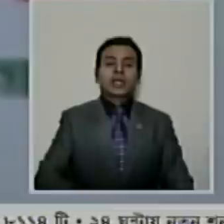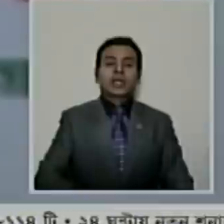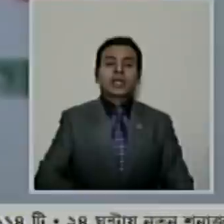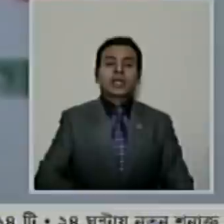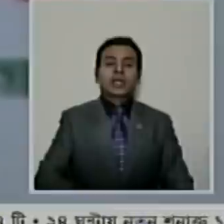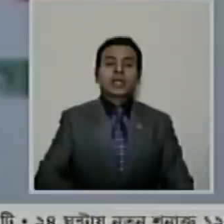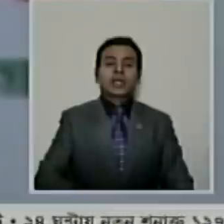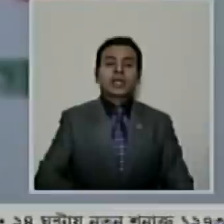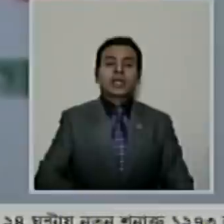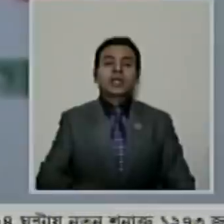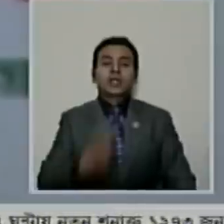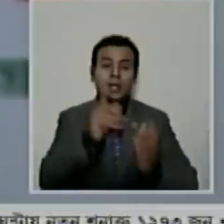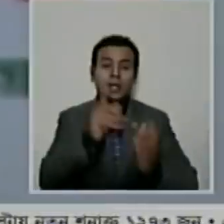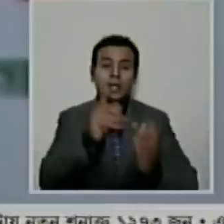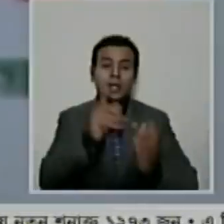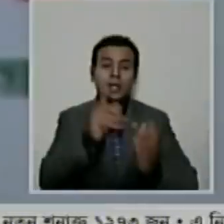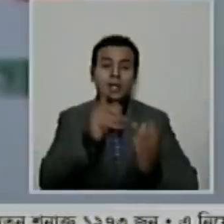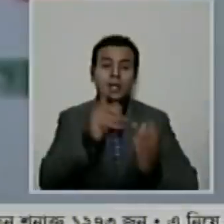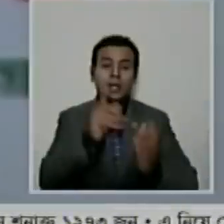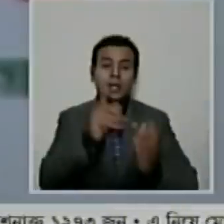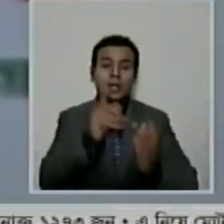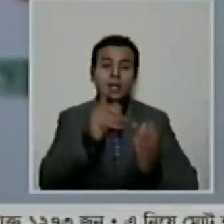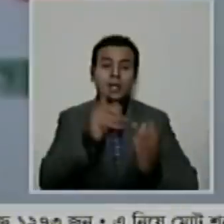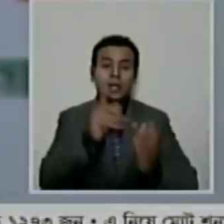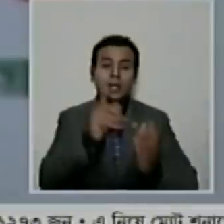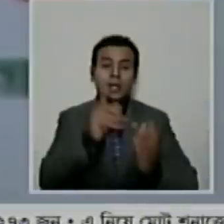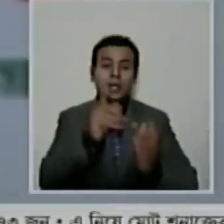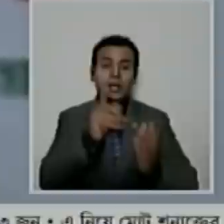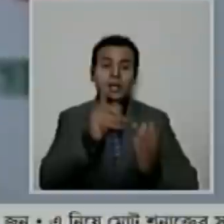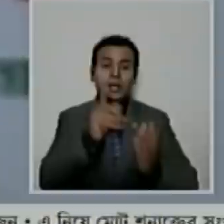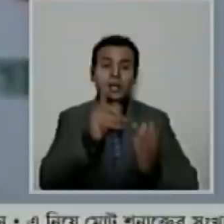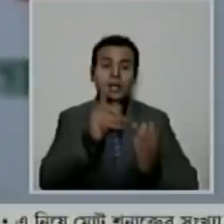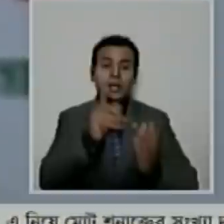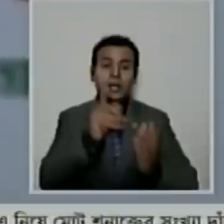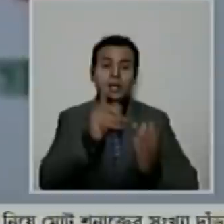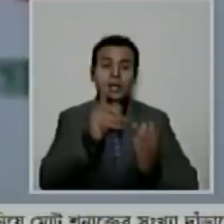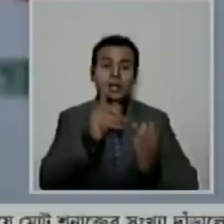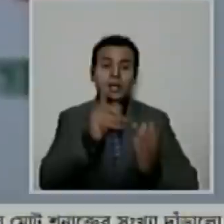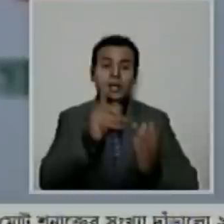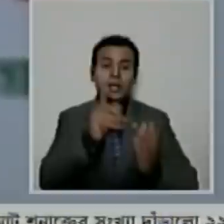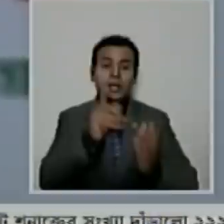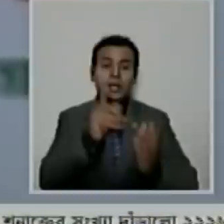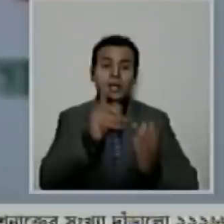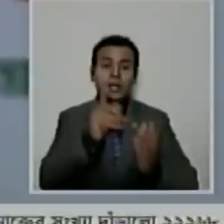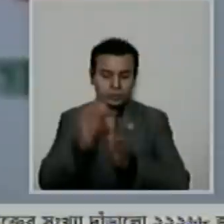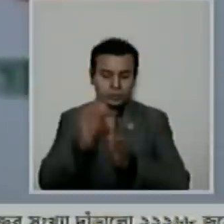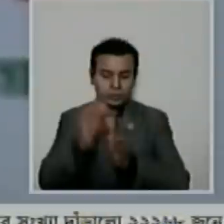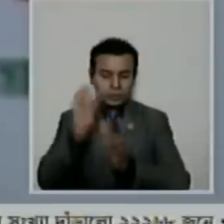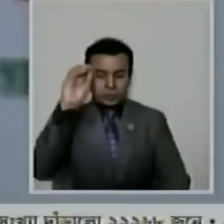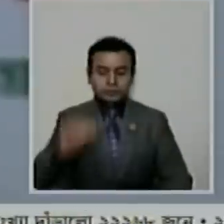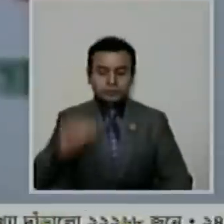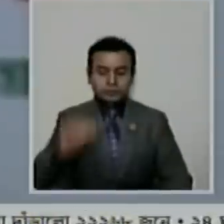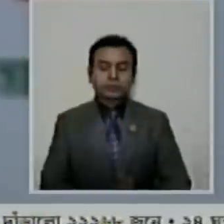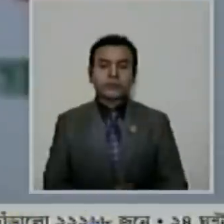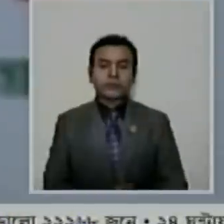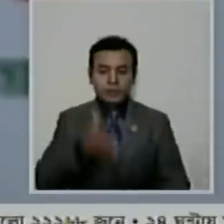ধুব এবং এই কাজগুলি আসলে খুবই সহজ, আমরা এই সাধারণ কাজগুলি করেই নিজেকে সুরক্ষিত রাখতে পারি।